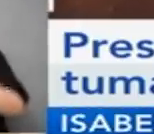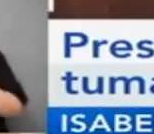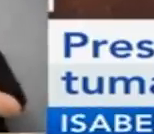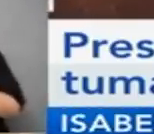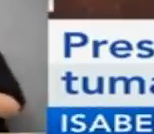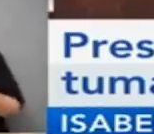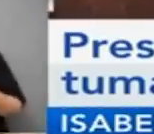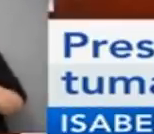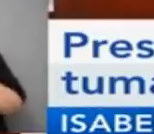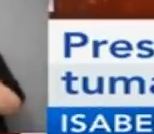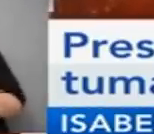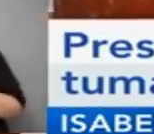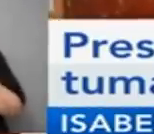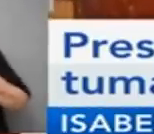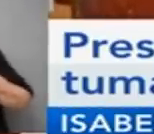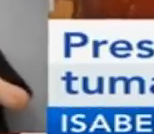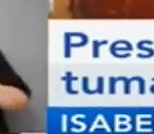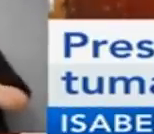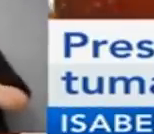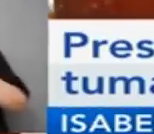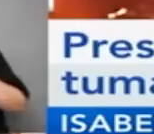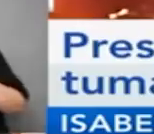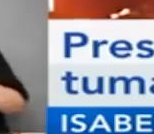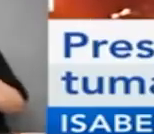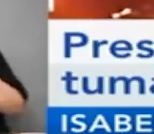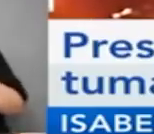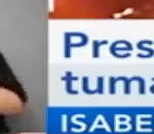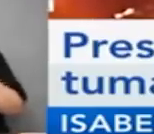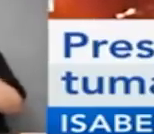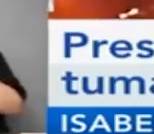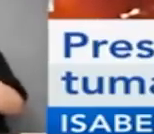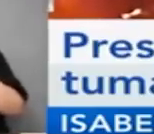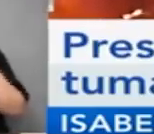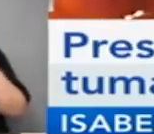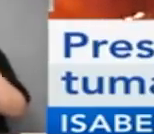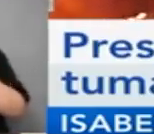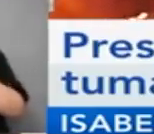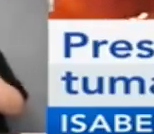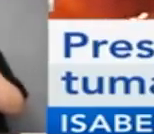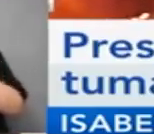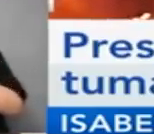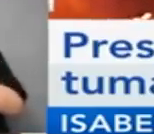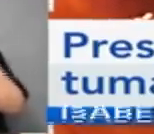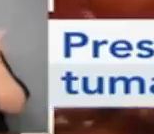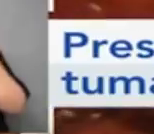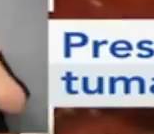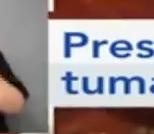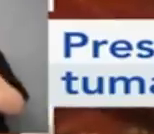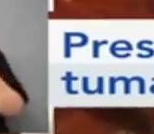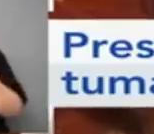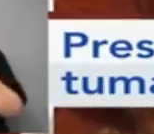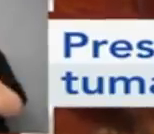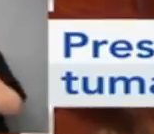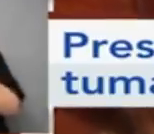nito. Hanggang 10,000 piso ang bentahan ng lechon ngayon doon kumpara sa hanggang 8,000 piso noong isang taon. Paliwanag na ilang